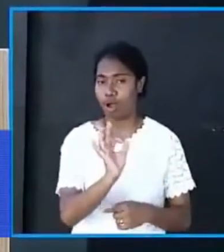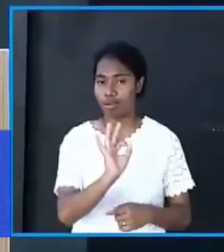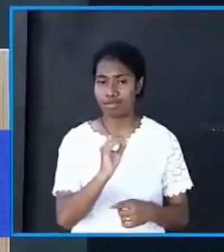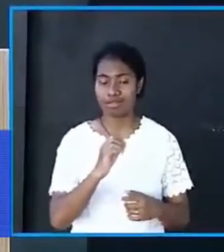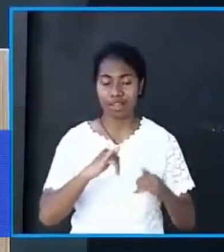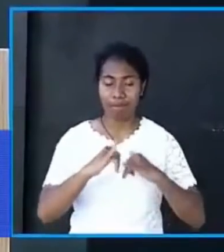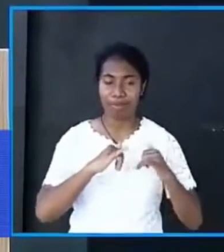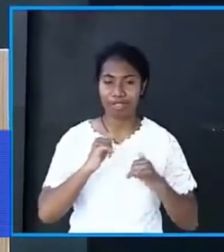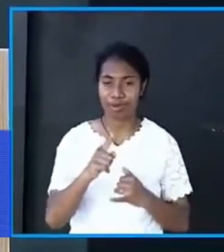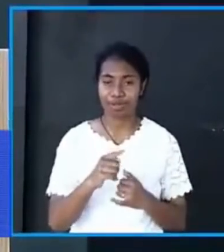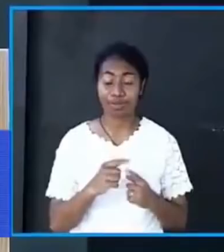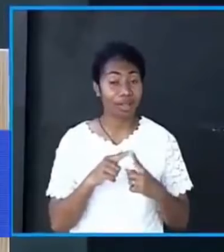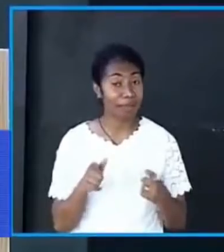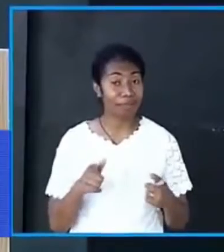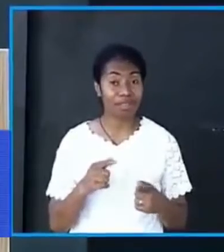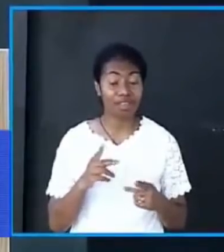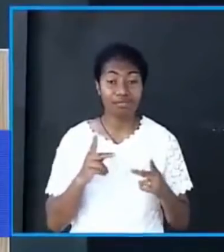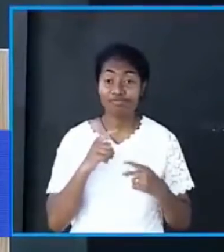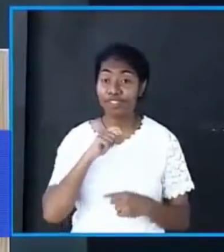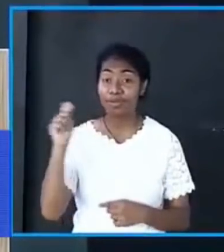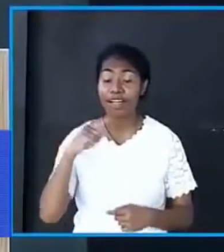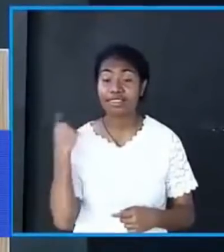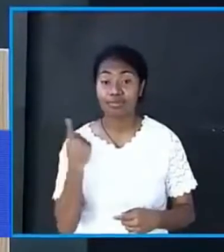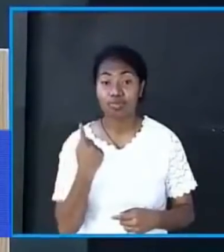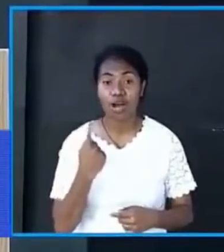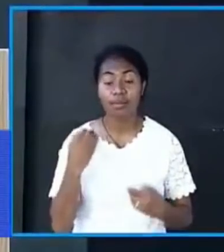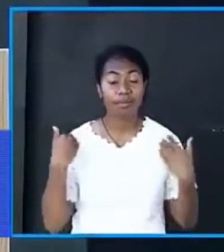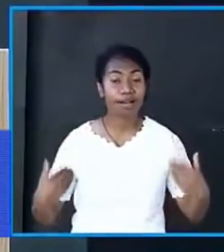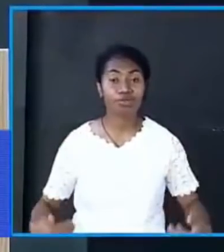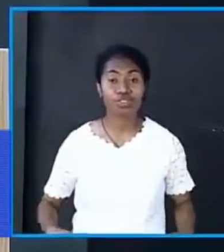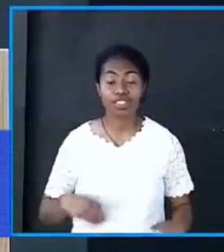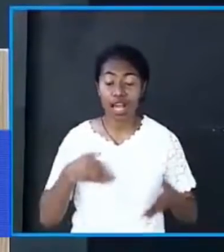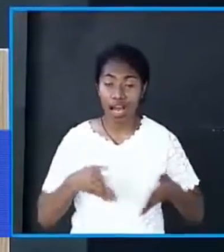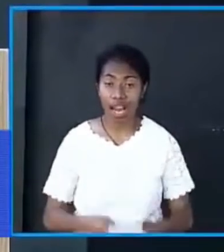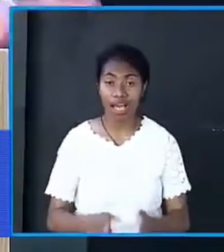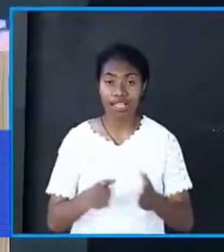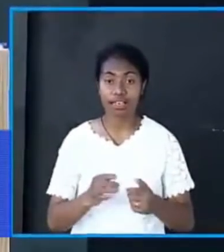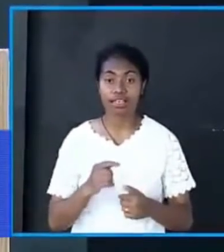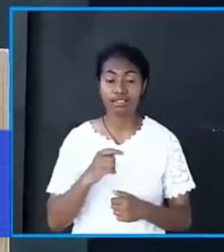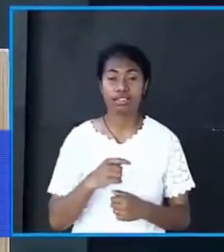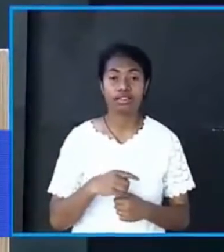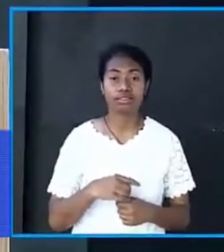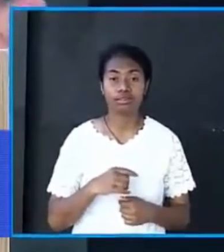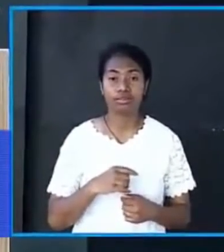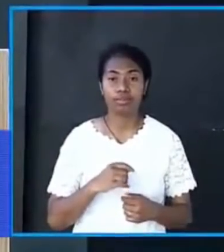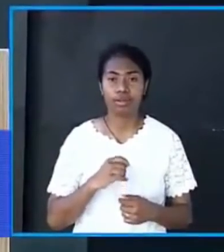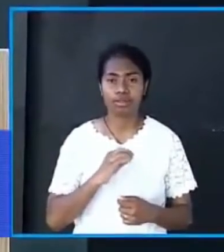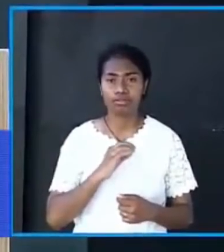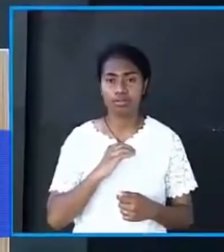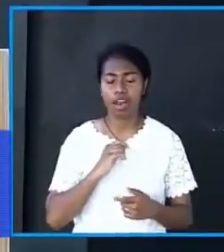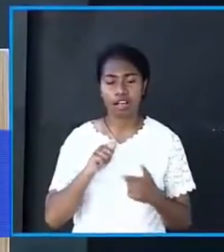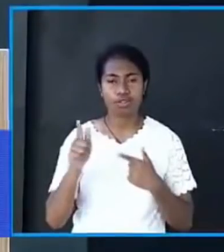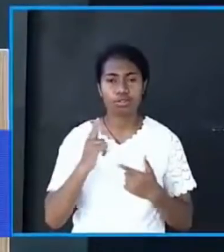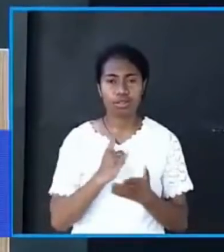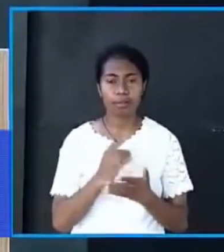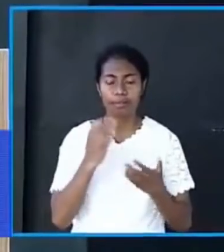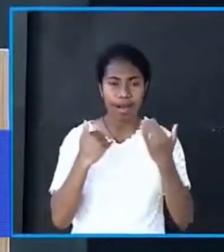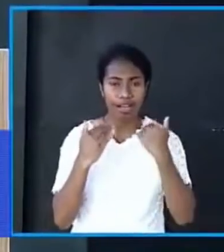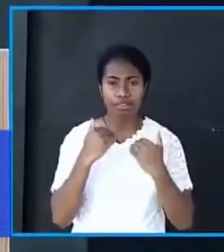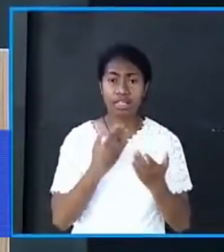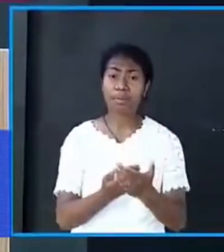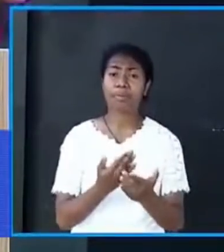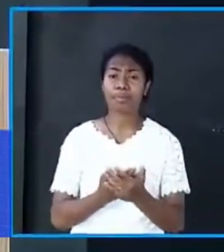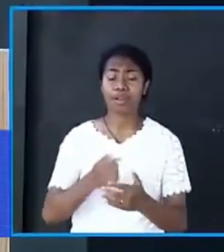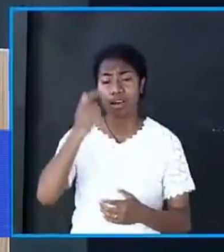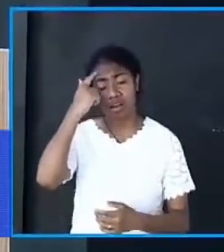tapi sudah saudara manusia lahir tidak menyanyi tapi dia diberi akal budi